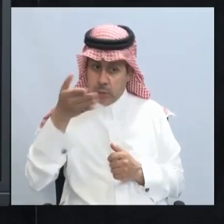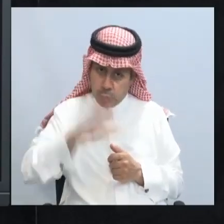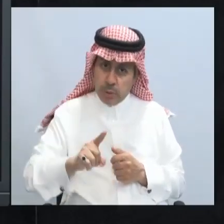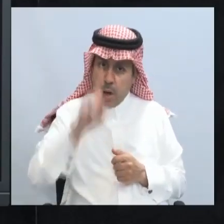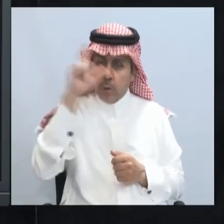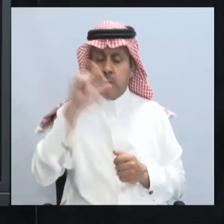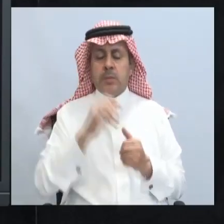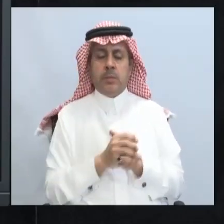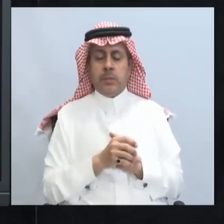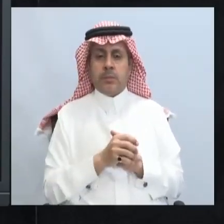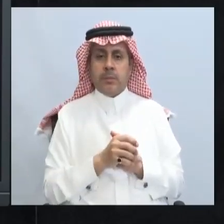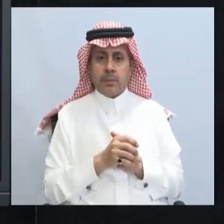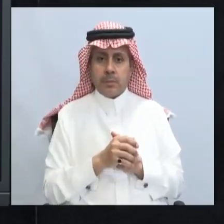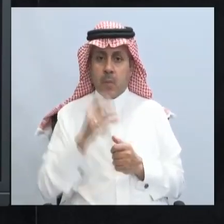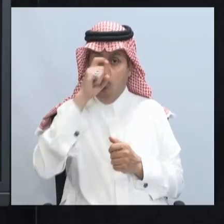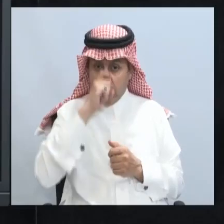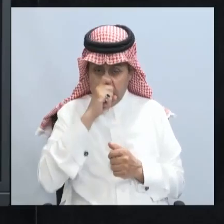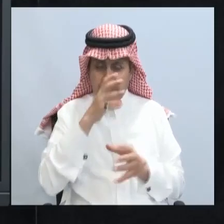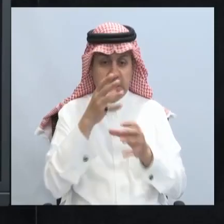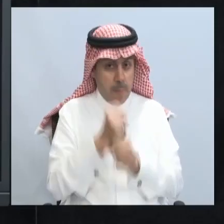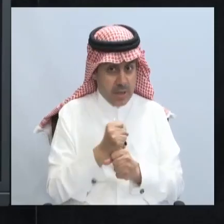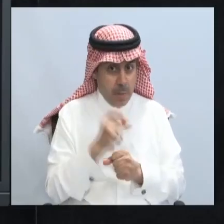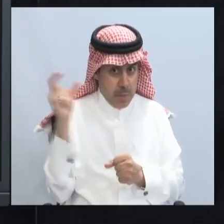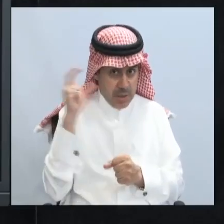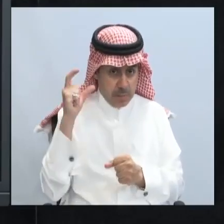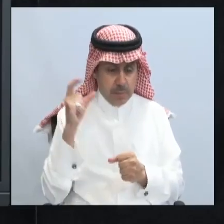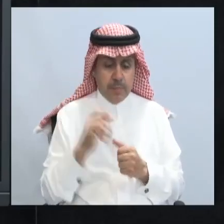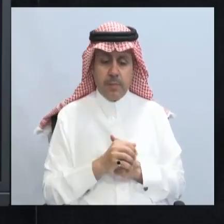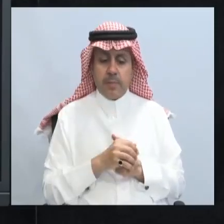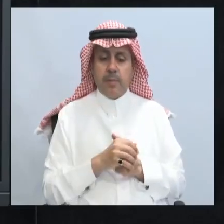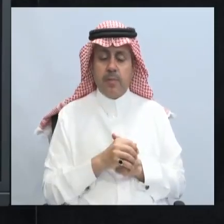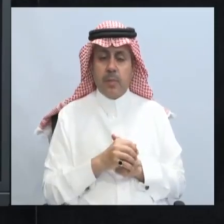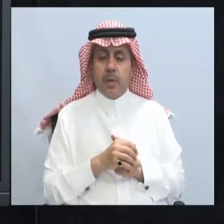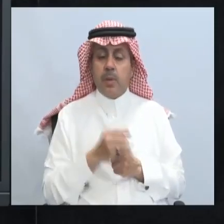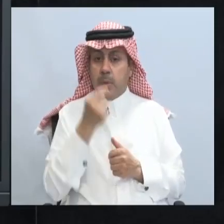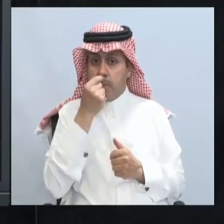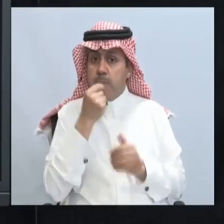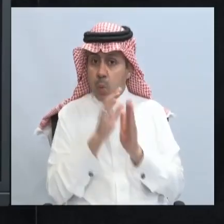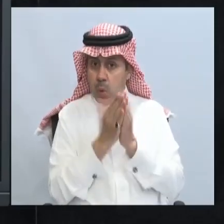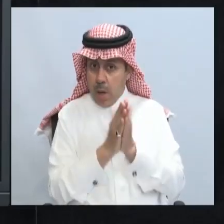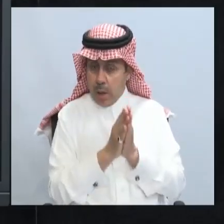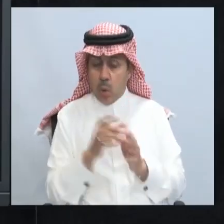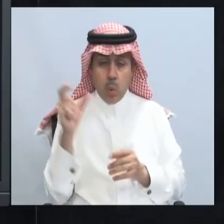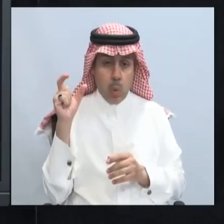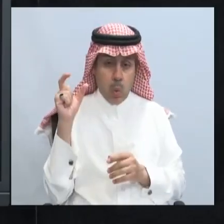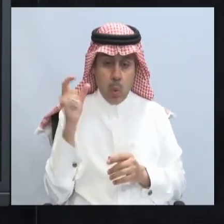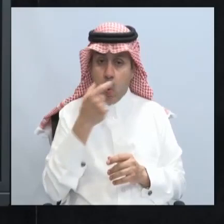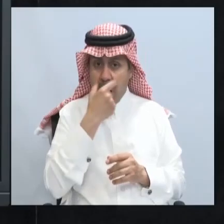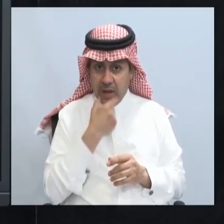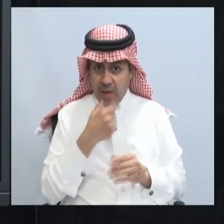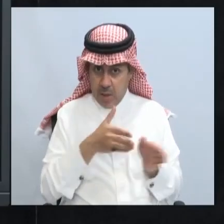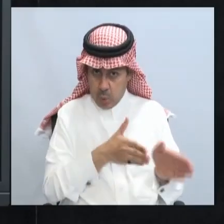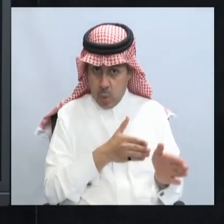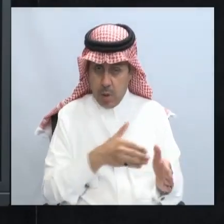وانتم مسلمون فاذا يجب علينا ان نستم ان نستم سك بالكتاب والسنه وبالاسلام في